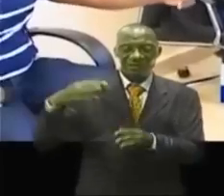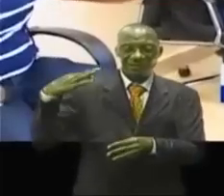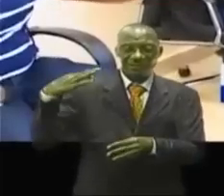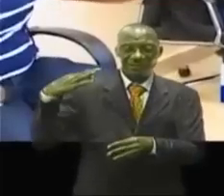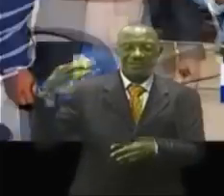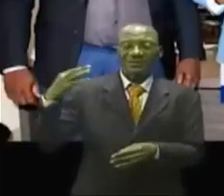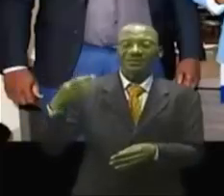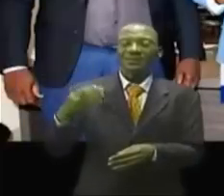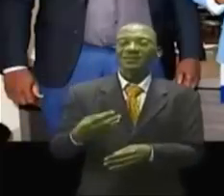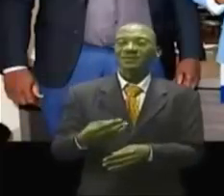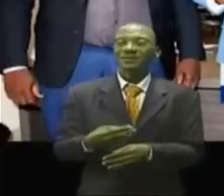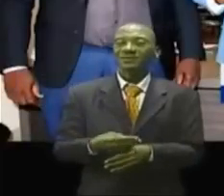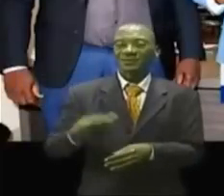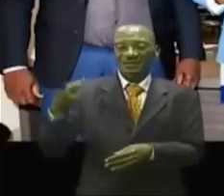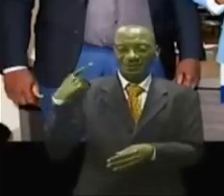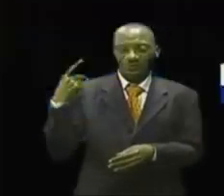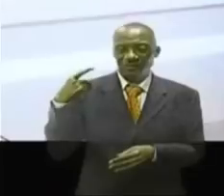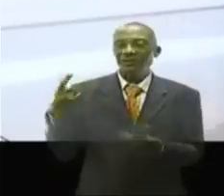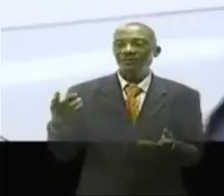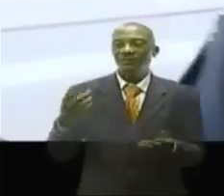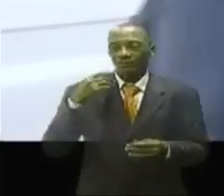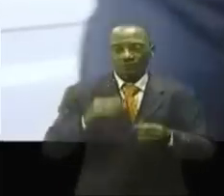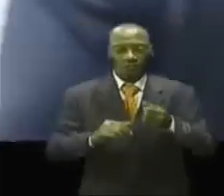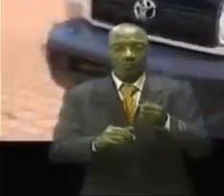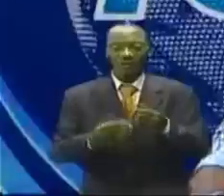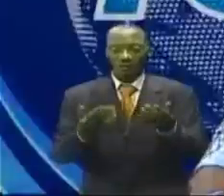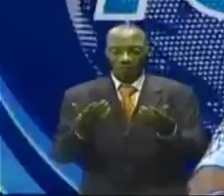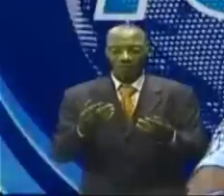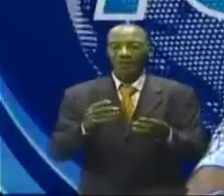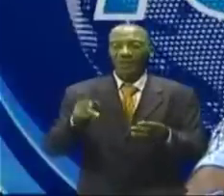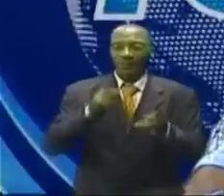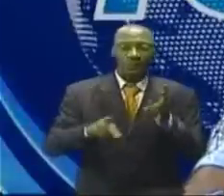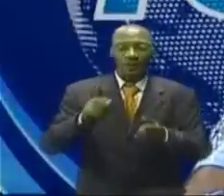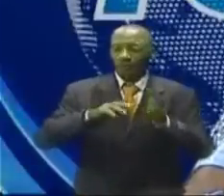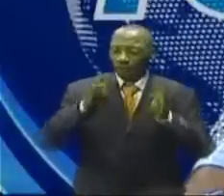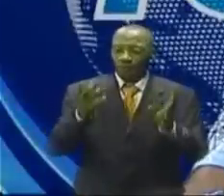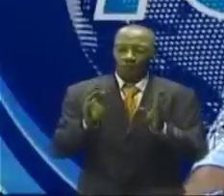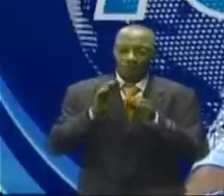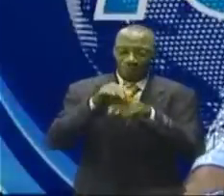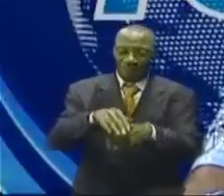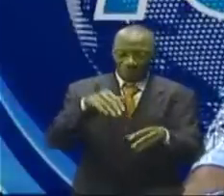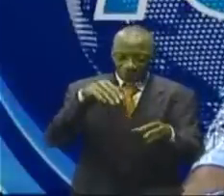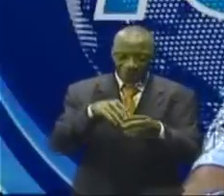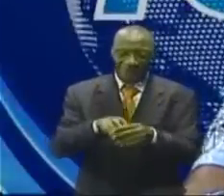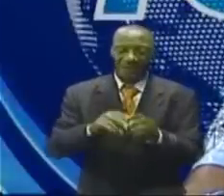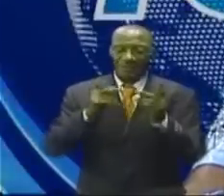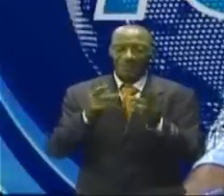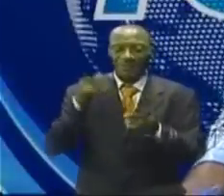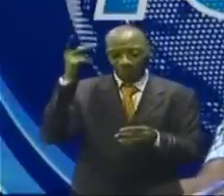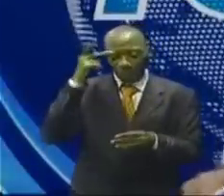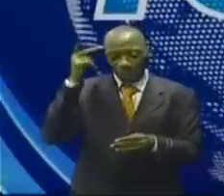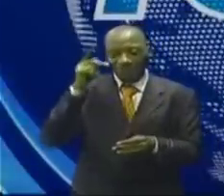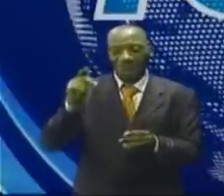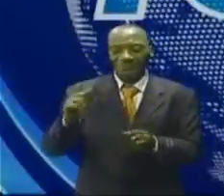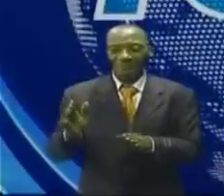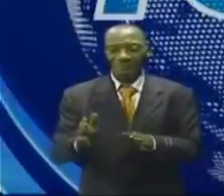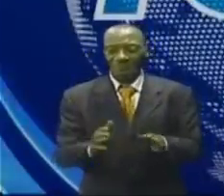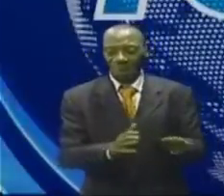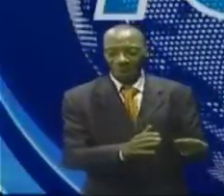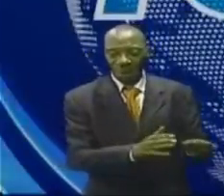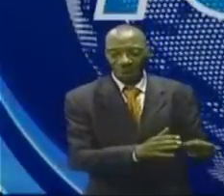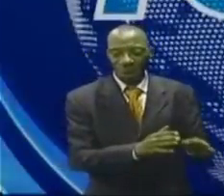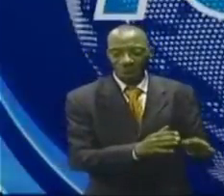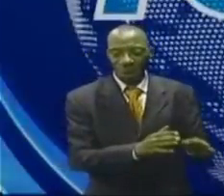Espoir. L'ensemble de la population du Haut-Tuélé. Également dans l'actualité, la consolidation du